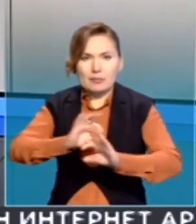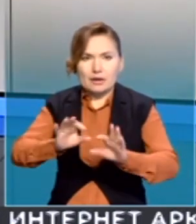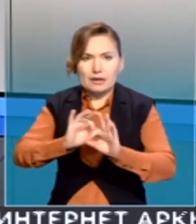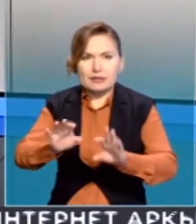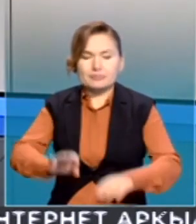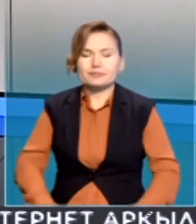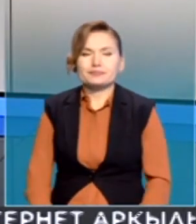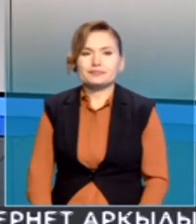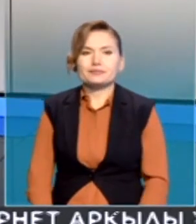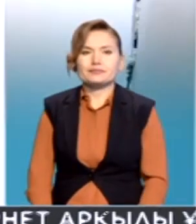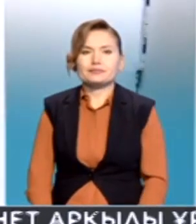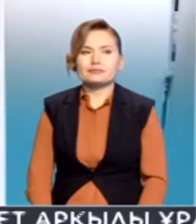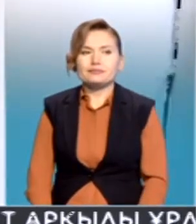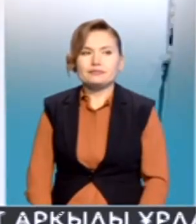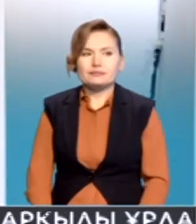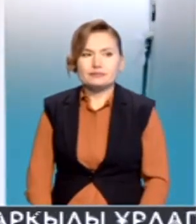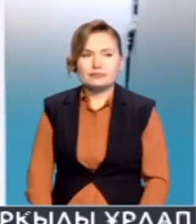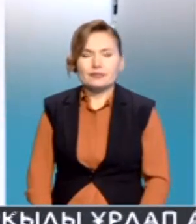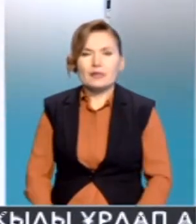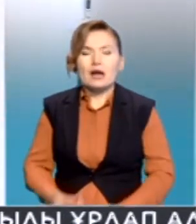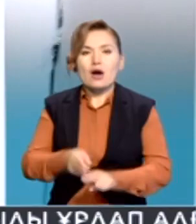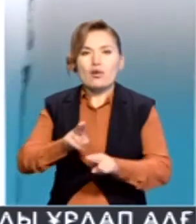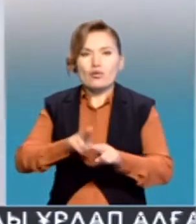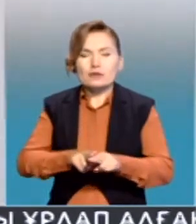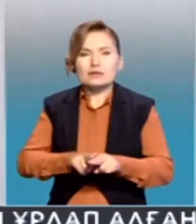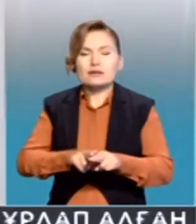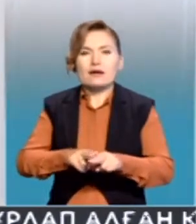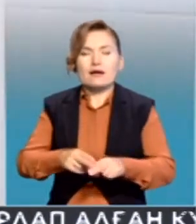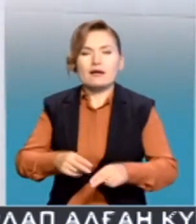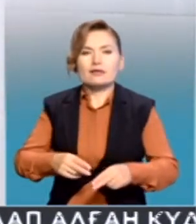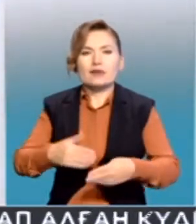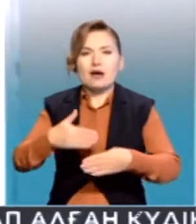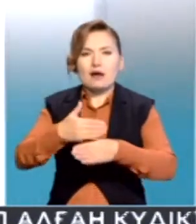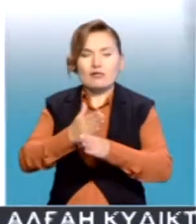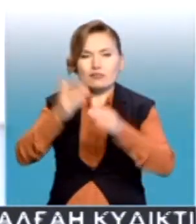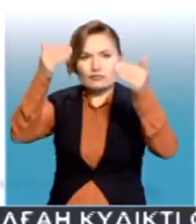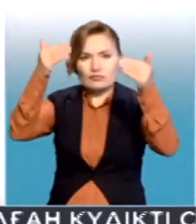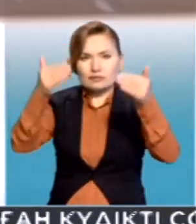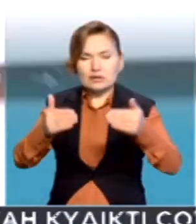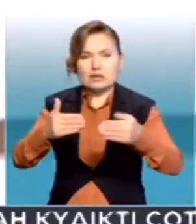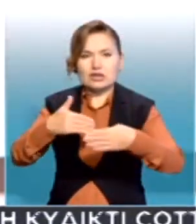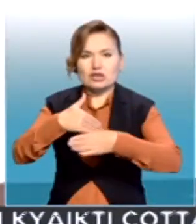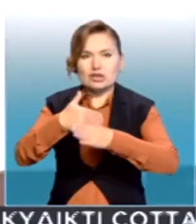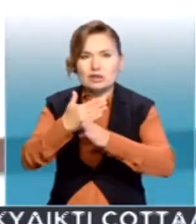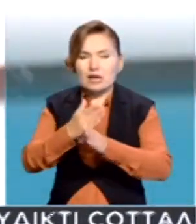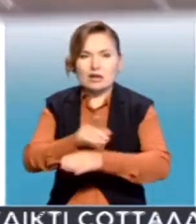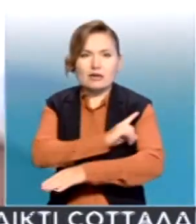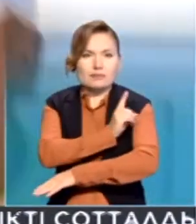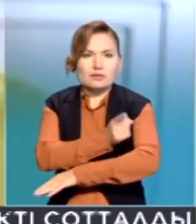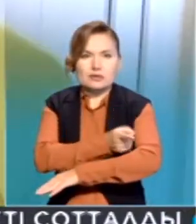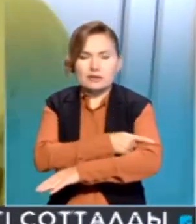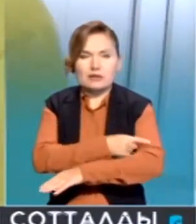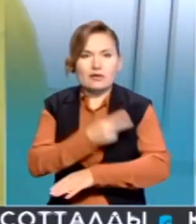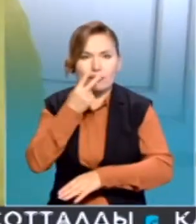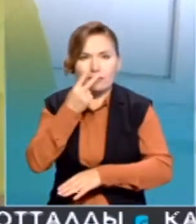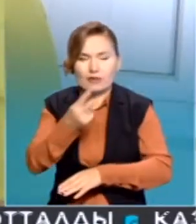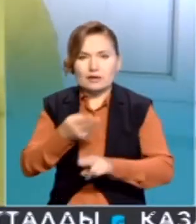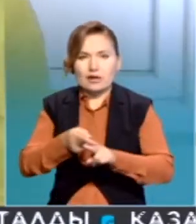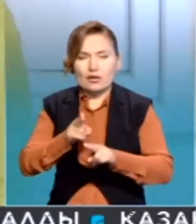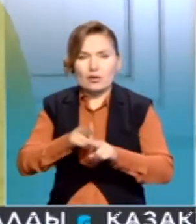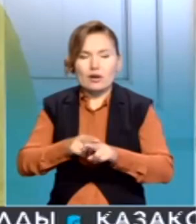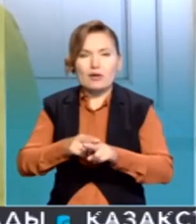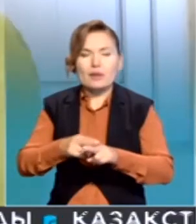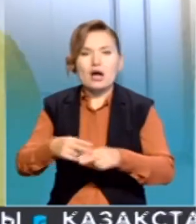keldi. Мен мына жерден бастап, булай жабылганга булай. Ул отырганда асат түрмен. Эң кийин